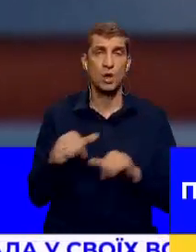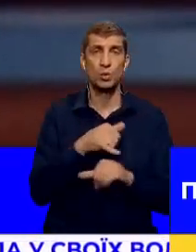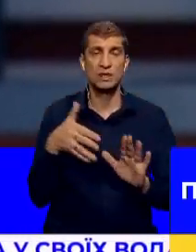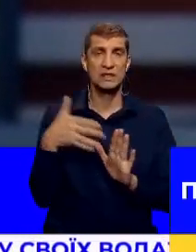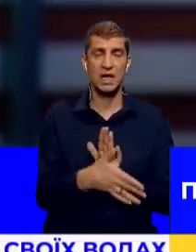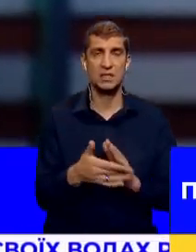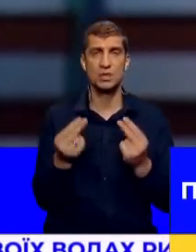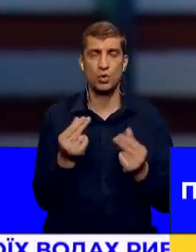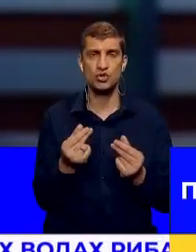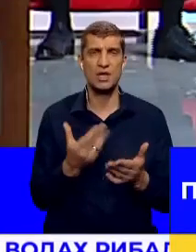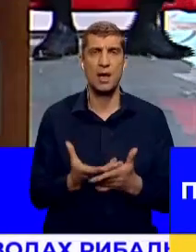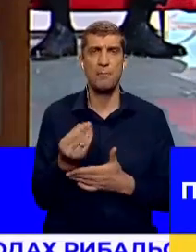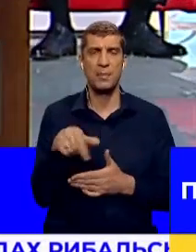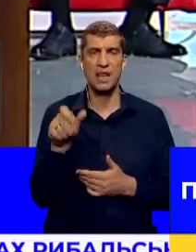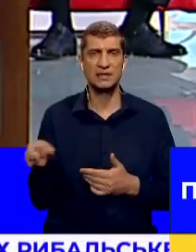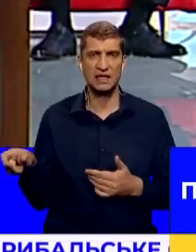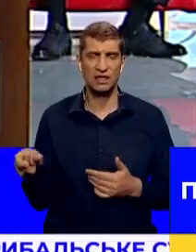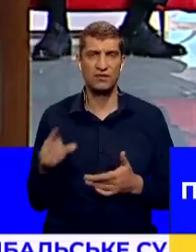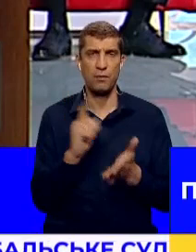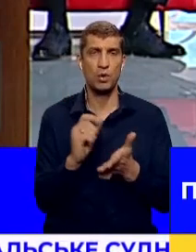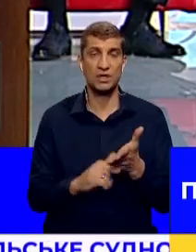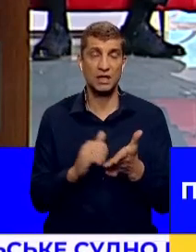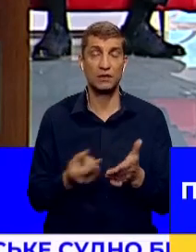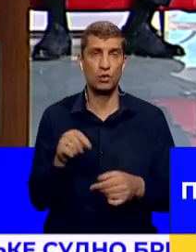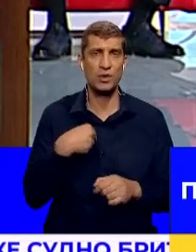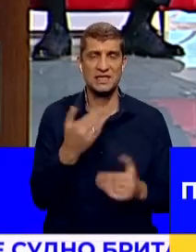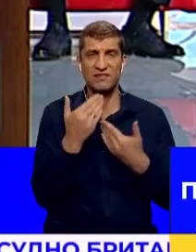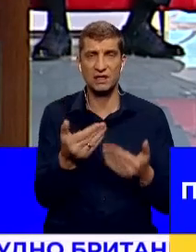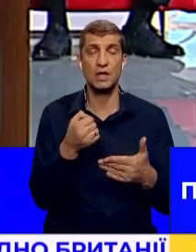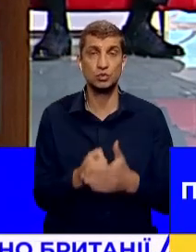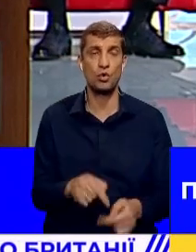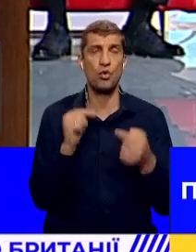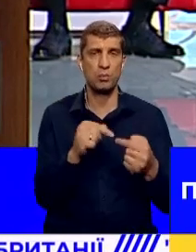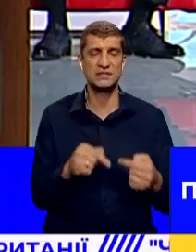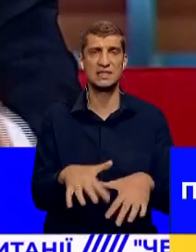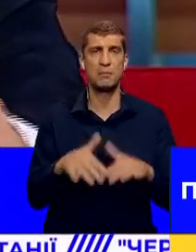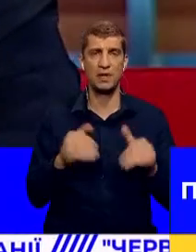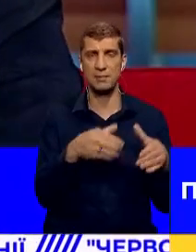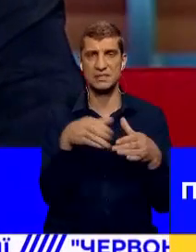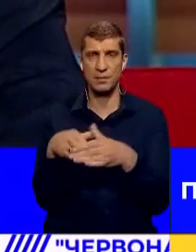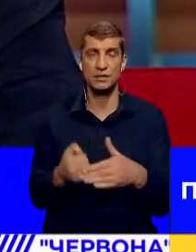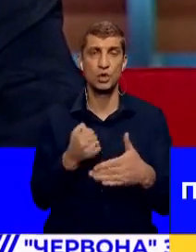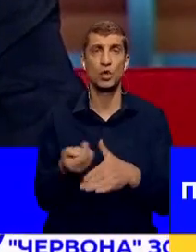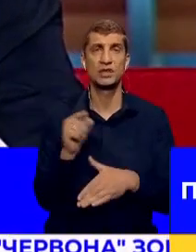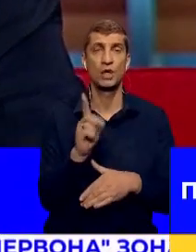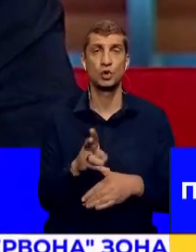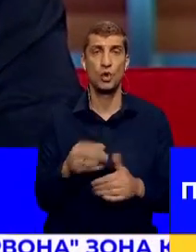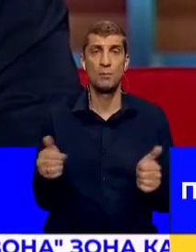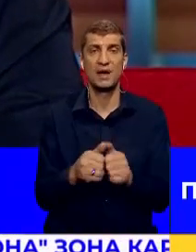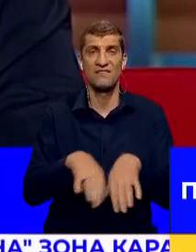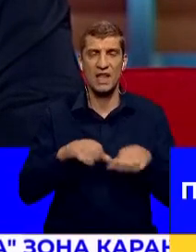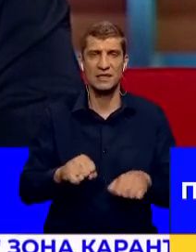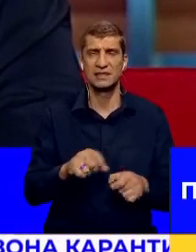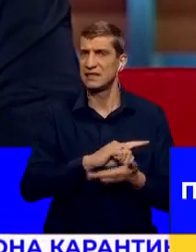тратяться кошти платників податків. Тому я звертаюся до опозиційних парламентських громадянських партій, до тих, хто при владі,